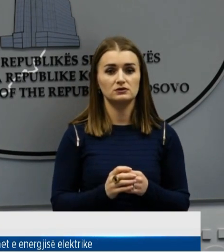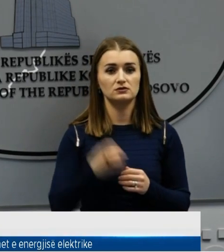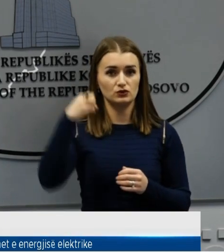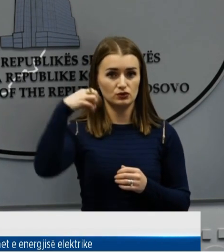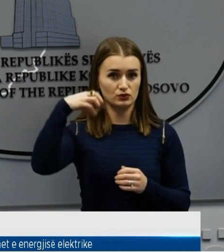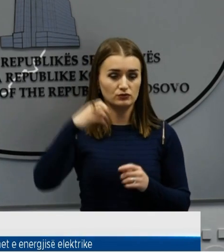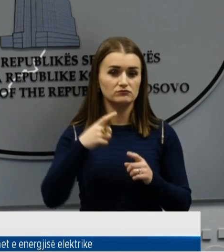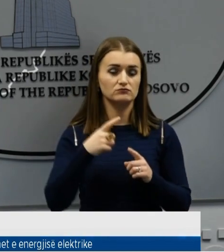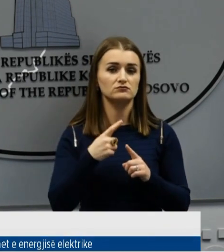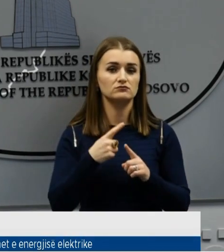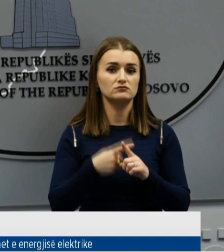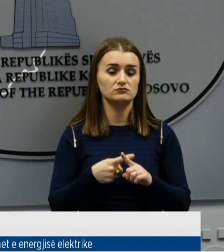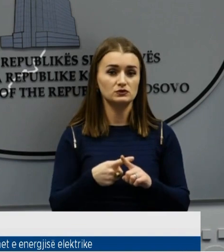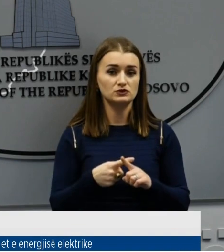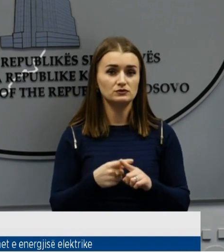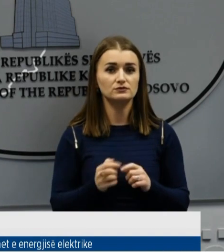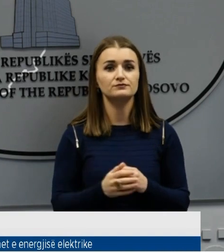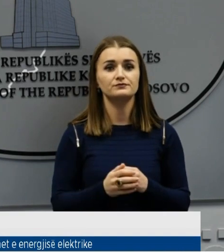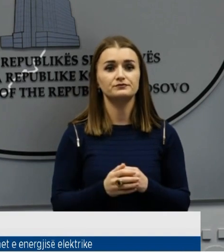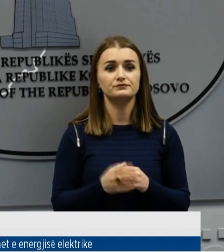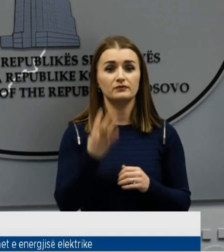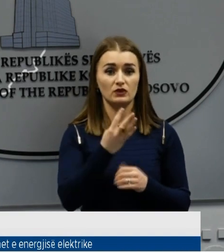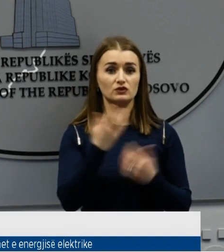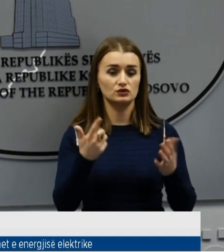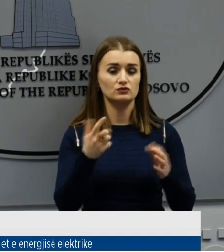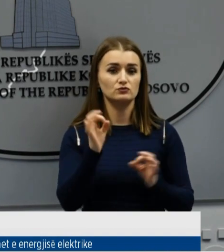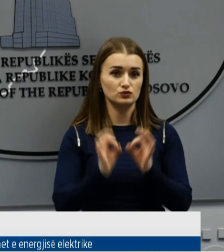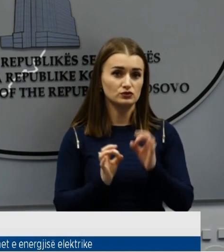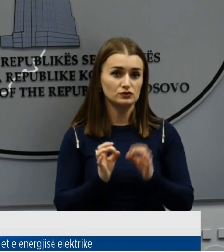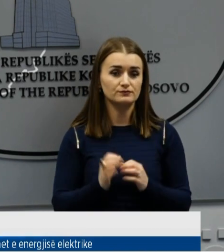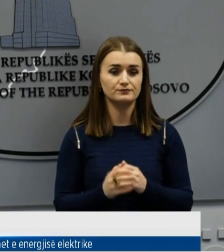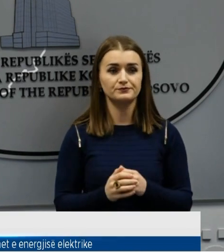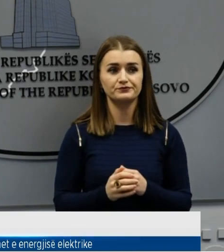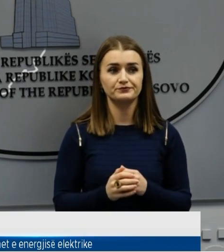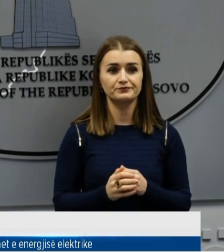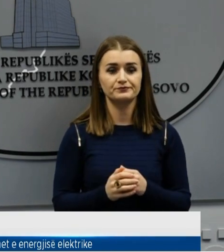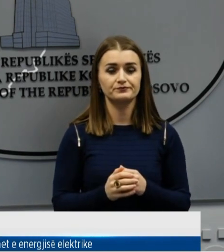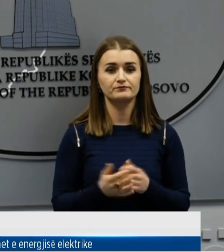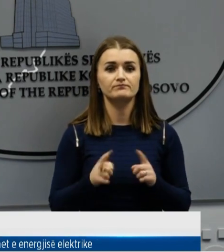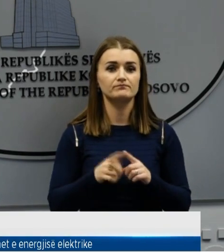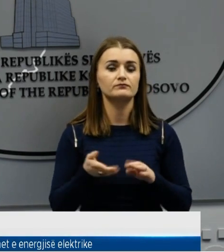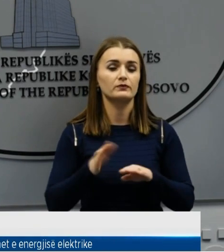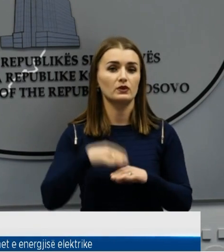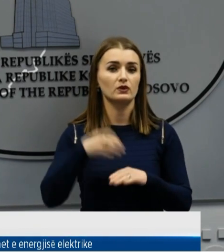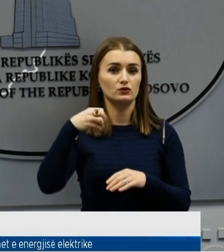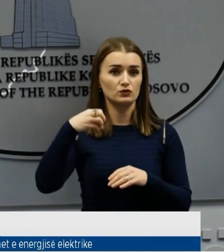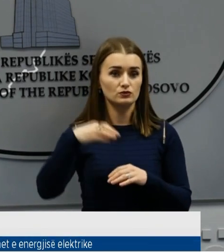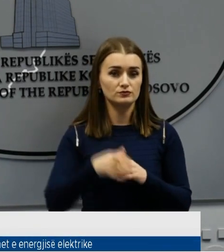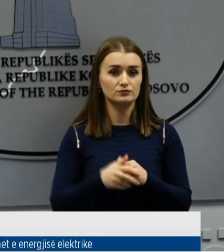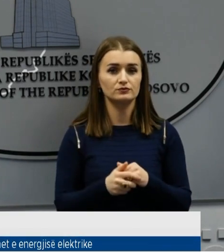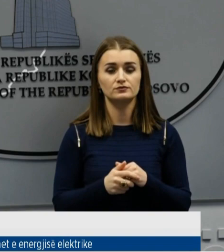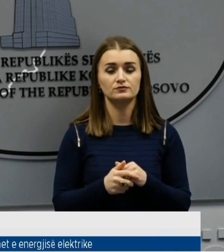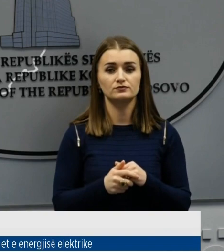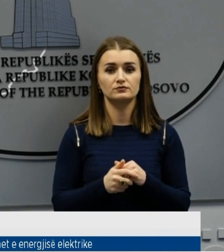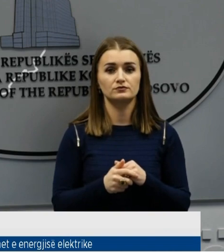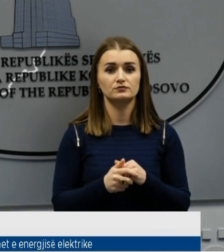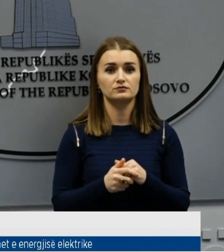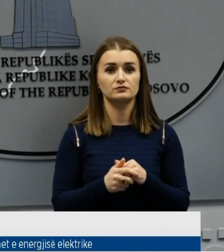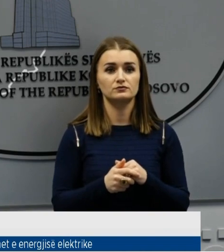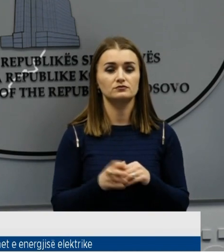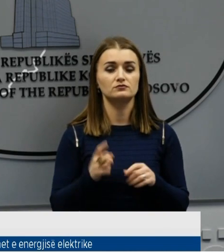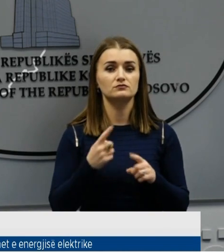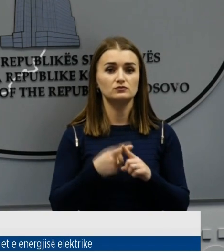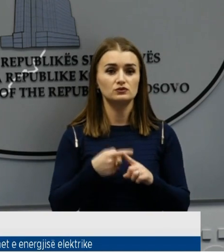kërkesën bazë, ndërsa 47% të rritje çmimit të energjisë për kohën kur